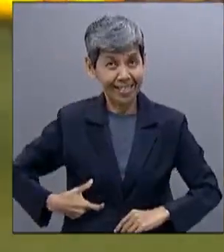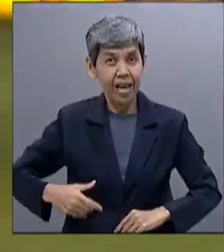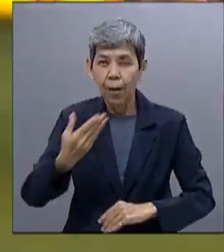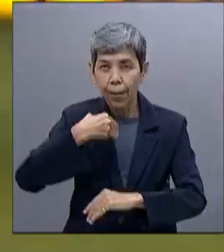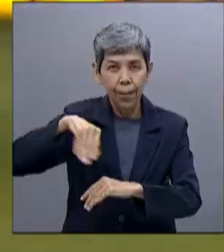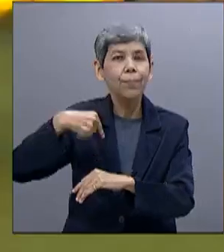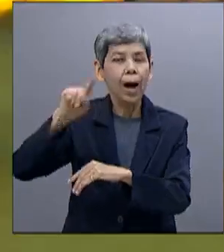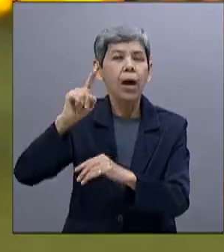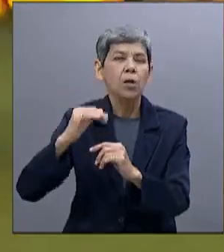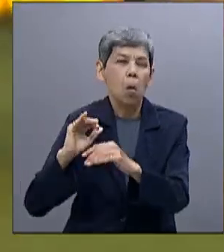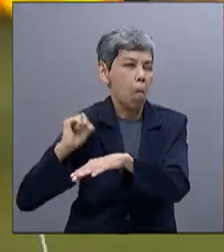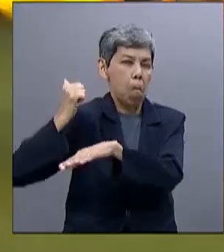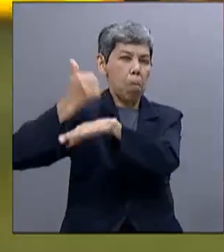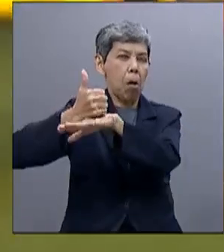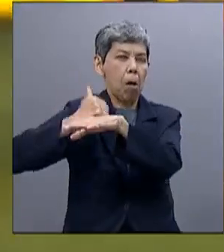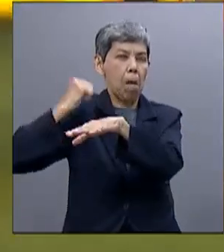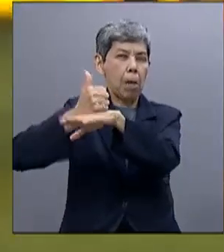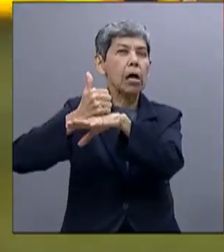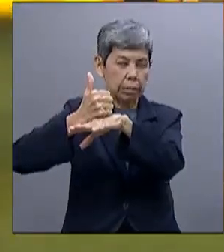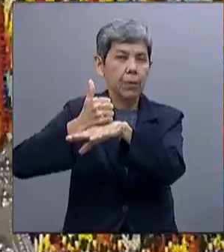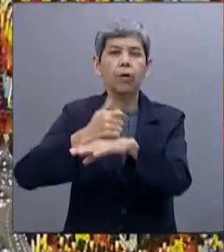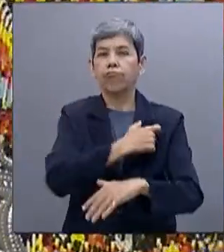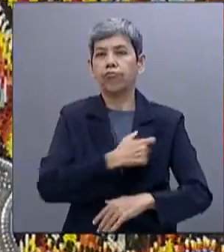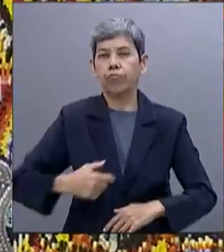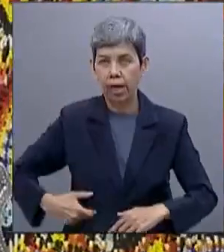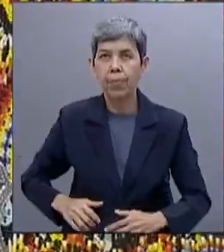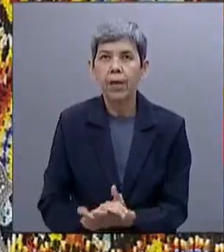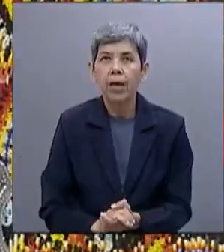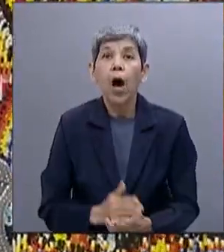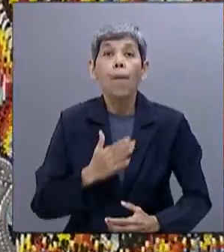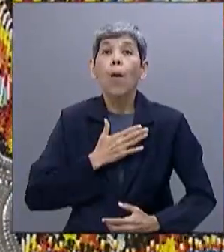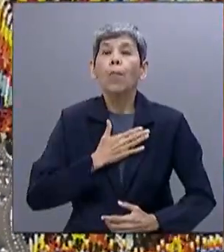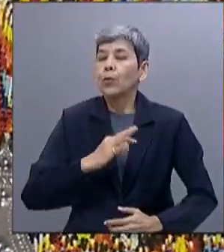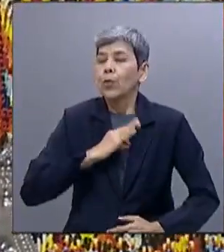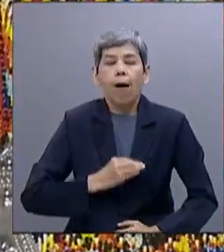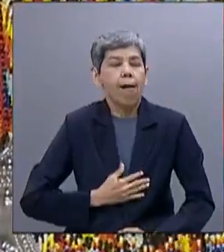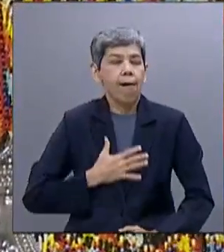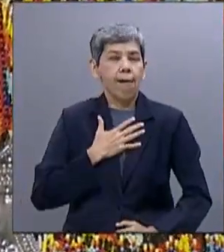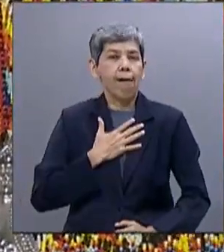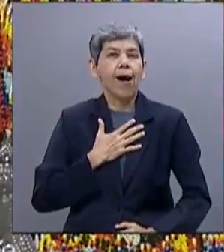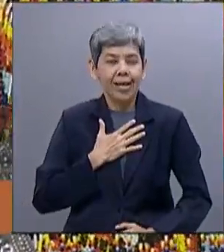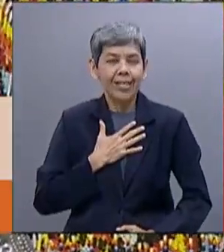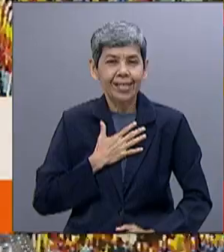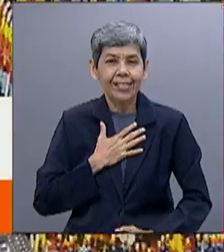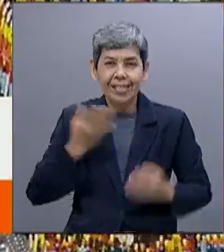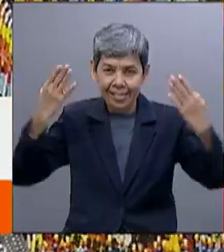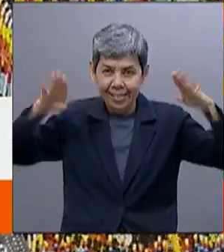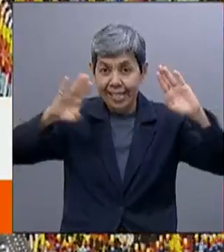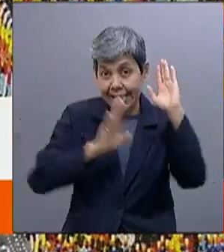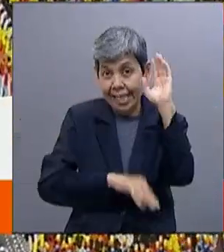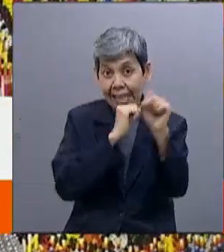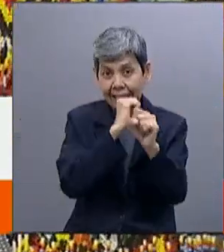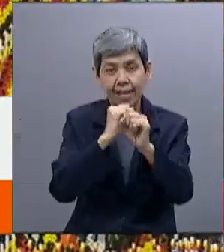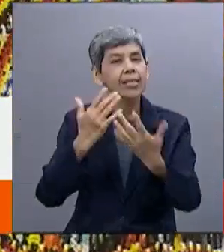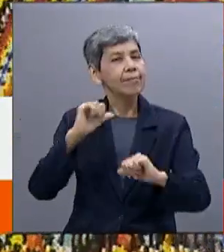ยนะครับแสดงถึงความทันสมัยของพระองค์ครับ ส่วนตัวกับผมนะครับก็รู้สึกภูมิใจครับที่โนราใต้ของเราได้มาเป็นตัวแ